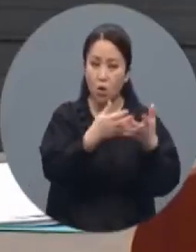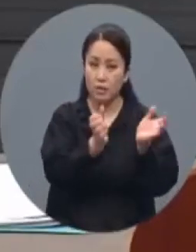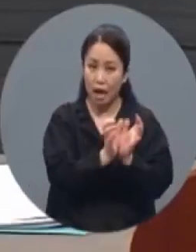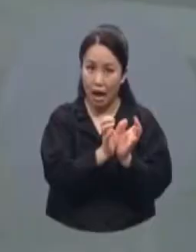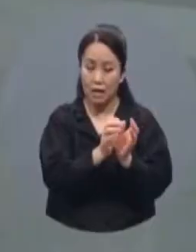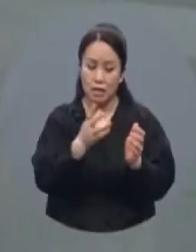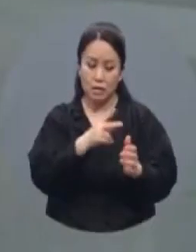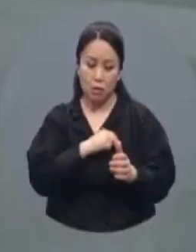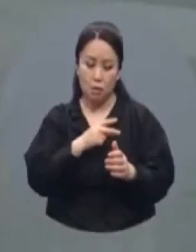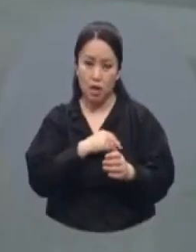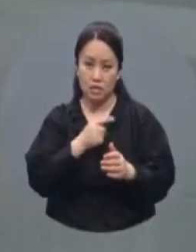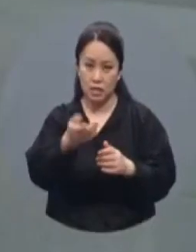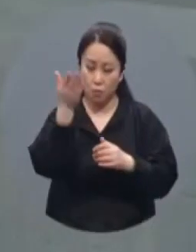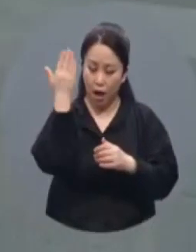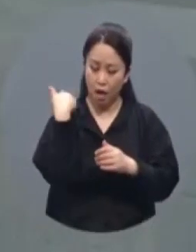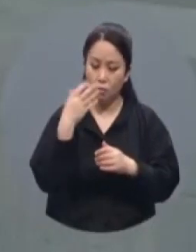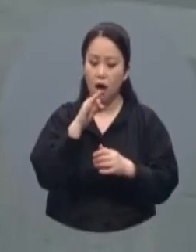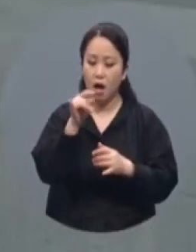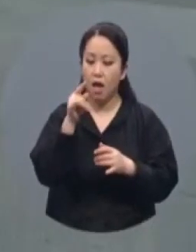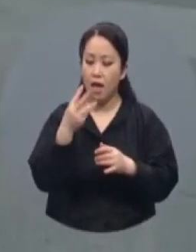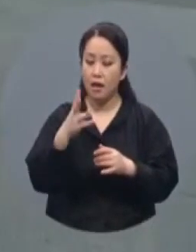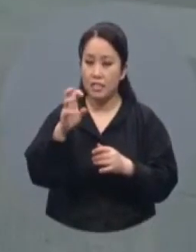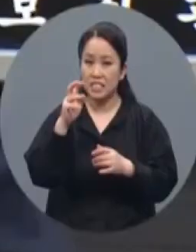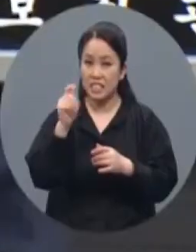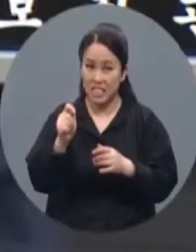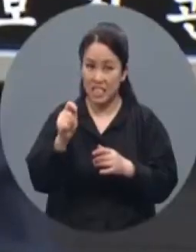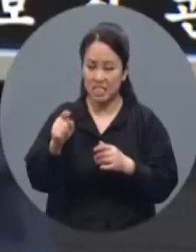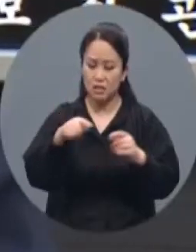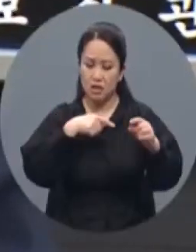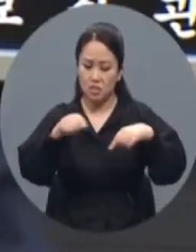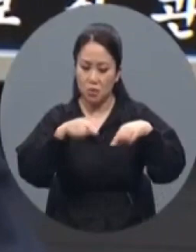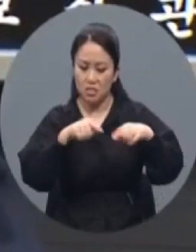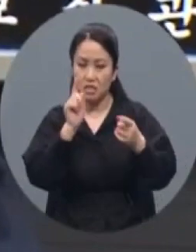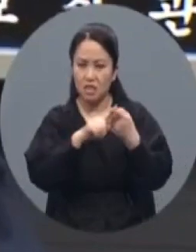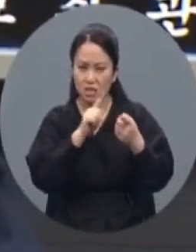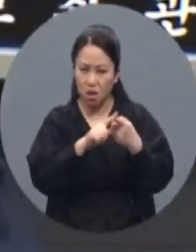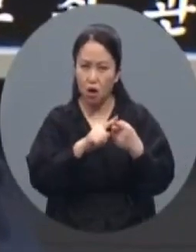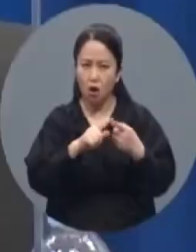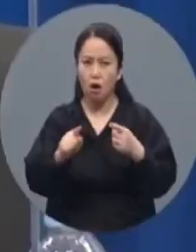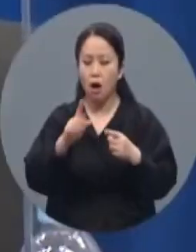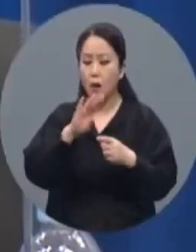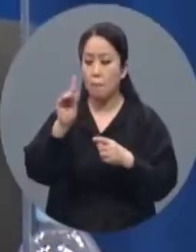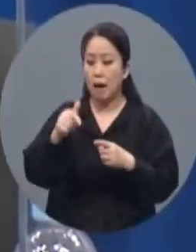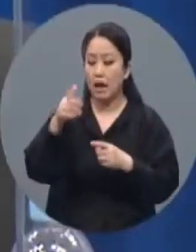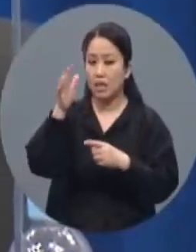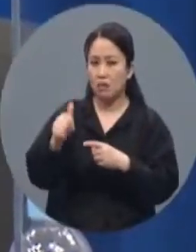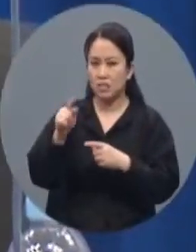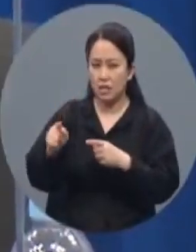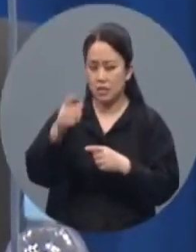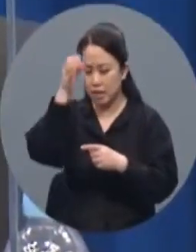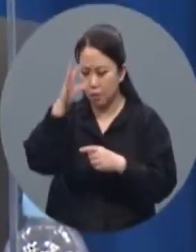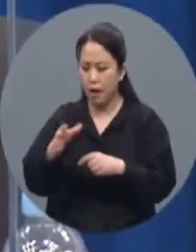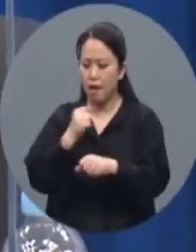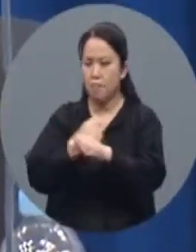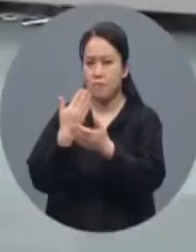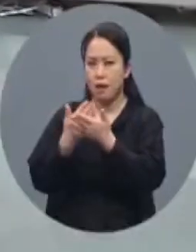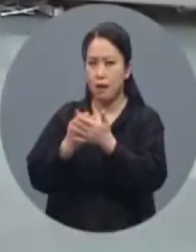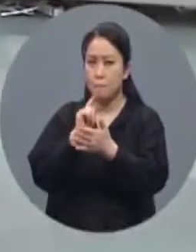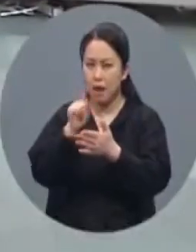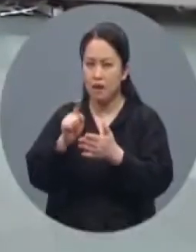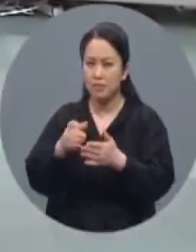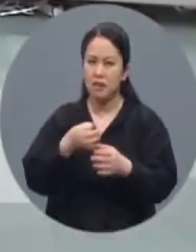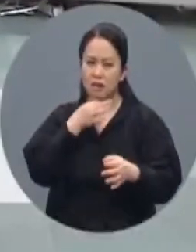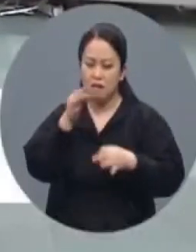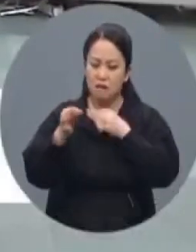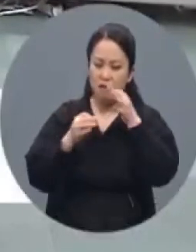과거 LCT 행정 절차에 대해 박형준 시장에게 사과를 요구하자 한때 고성이 오갔습니다.